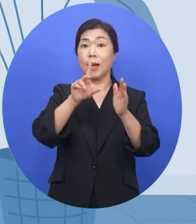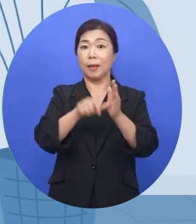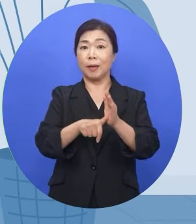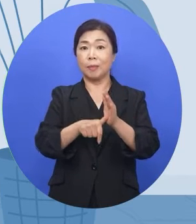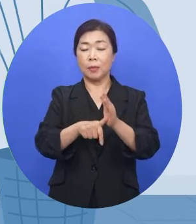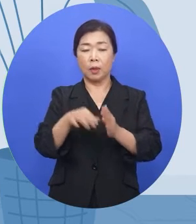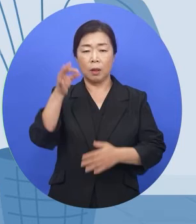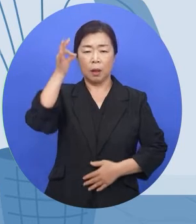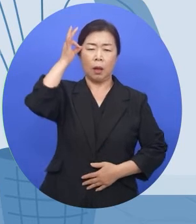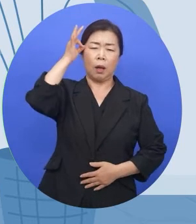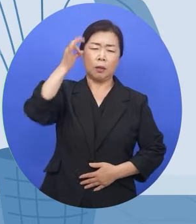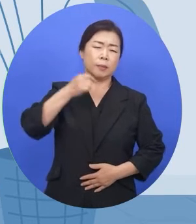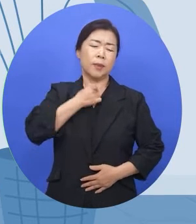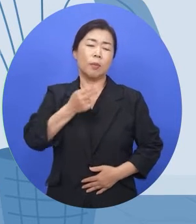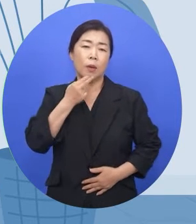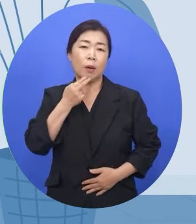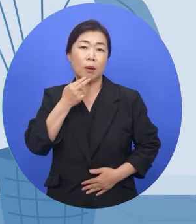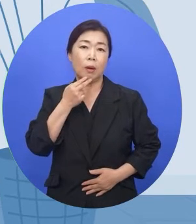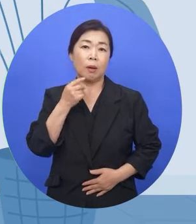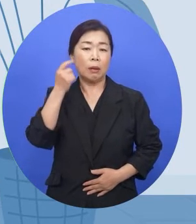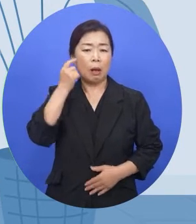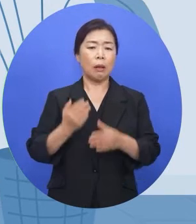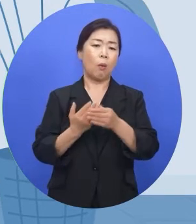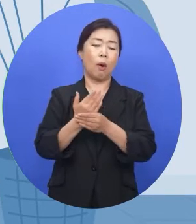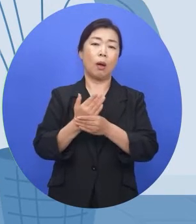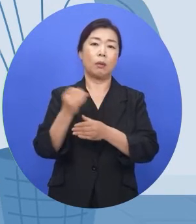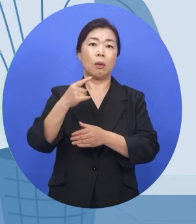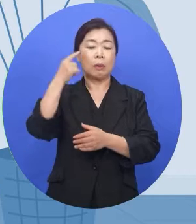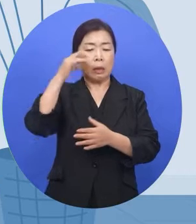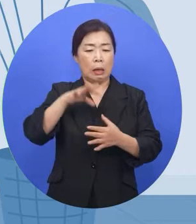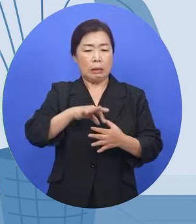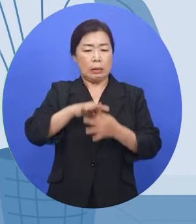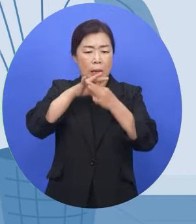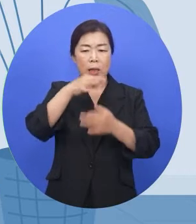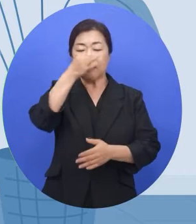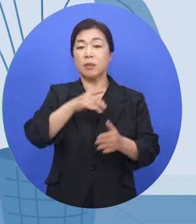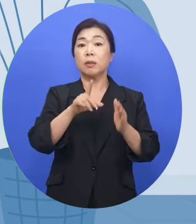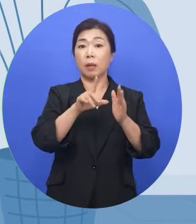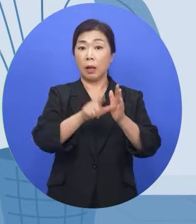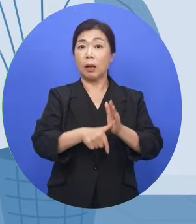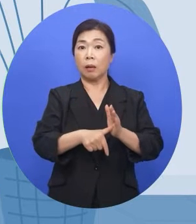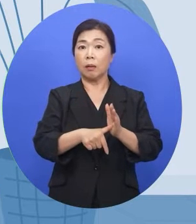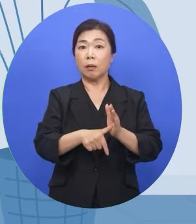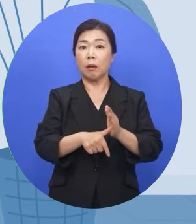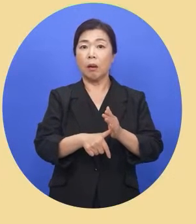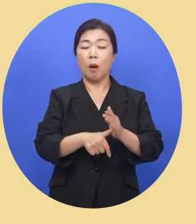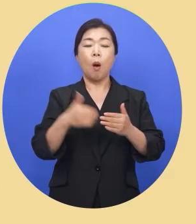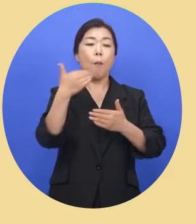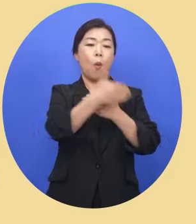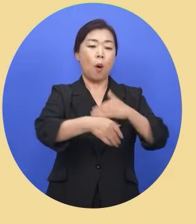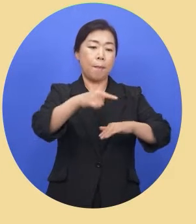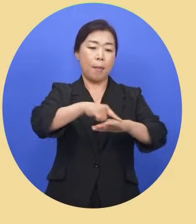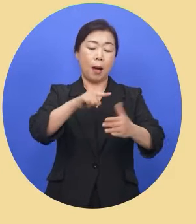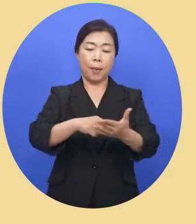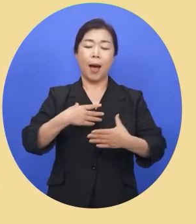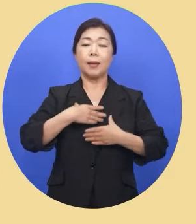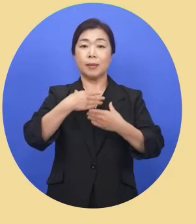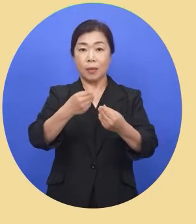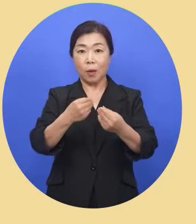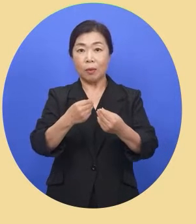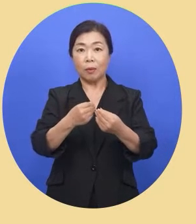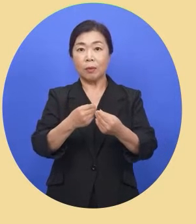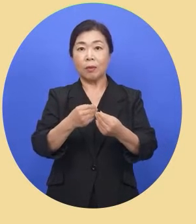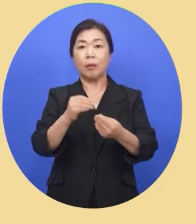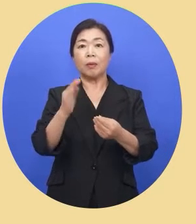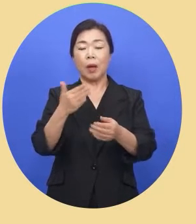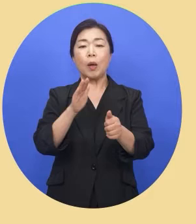이번 시간에는 떠올리고 싶지 않은 생각이 나거나 긴장되어 힘들 때 몸과 마음의 안정을 찾는